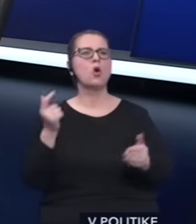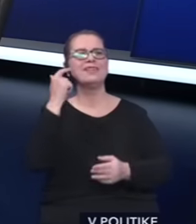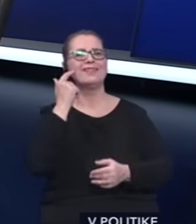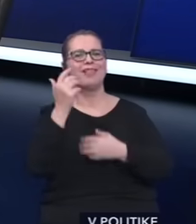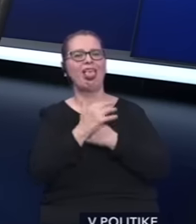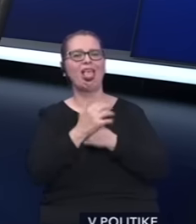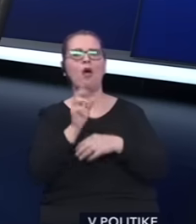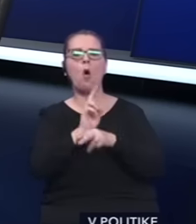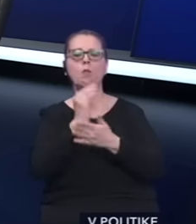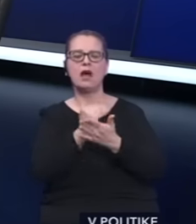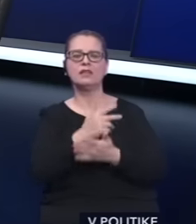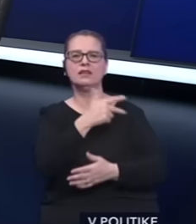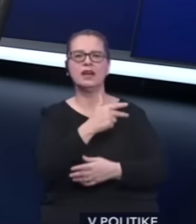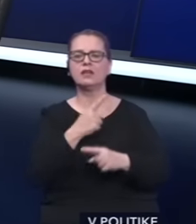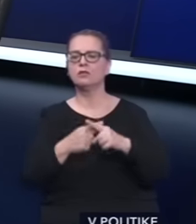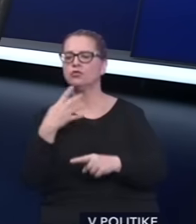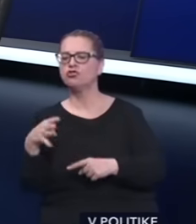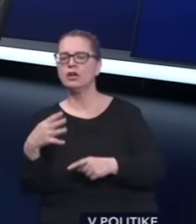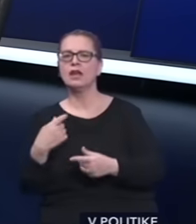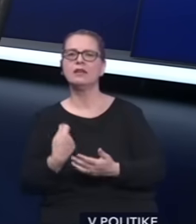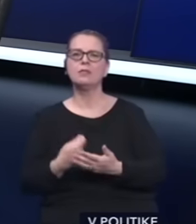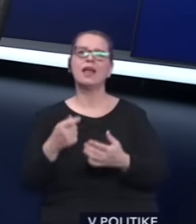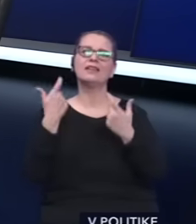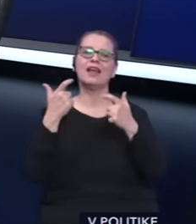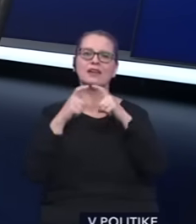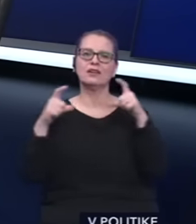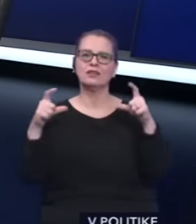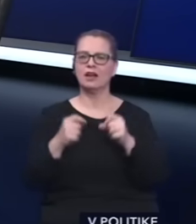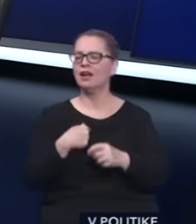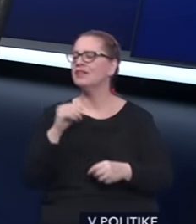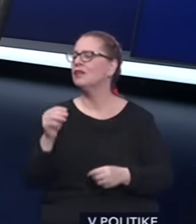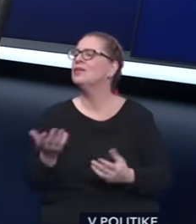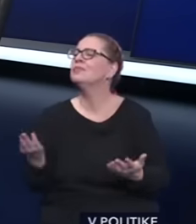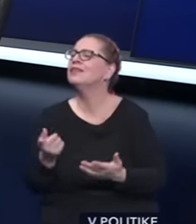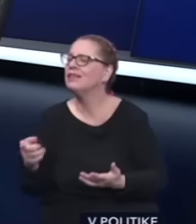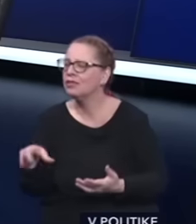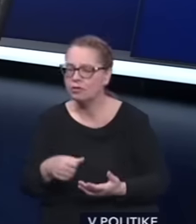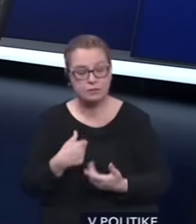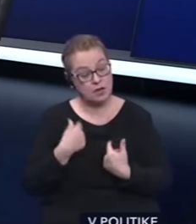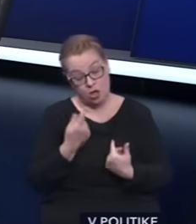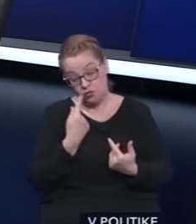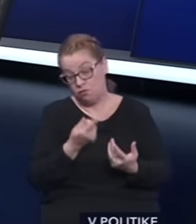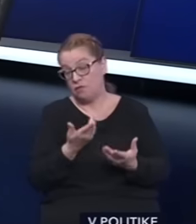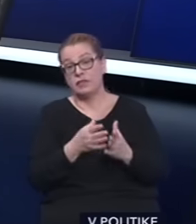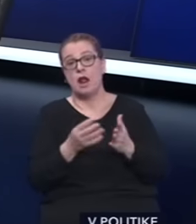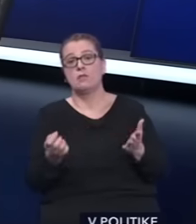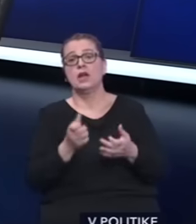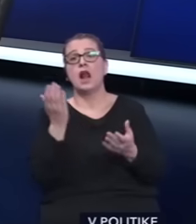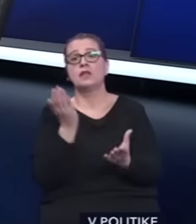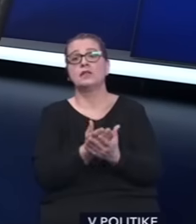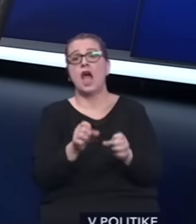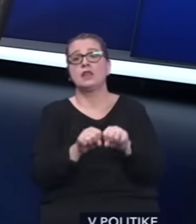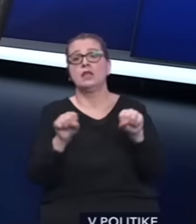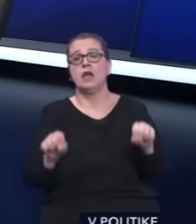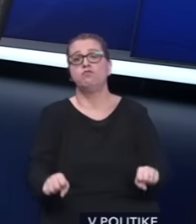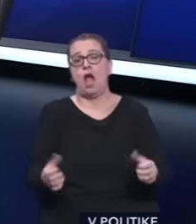vecí, z opatrení, 13. 14. plat, rekreačné poukazy. Kde na to povedal som vám na príklade na zdanení bank. Povedal som